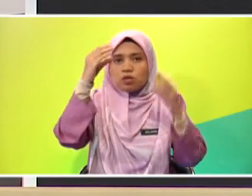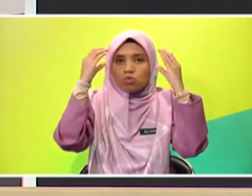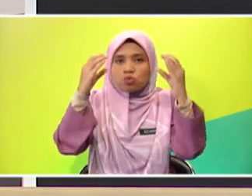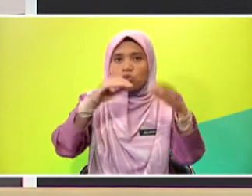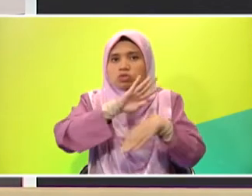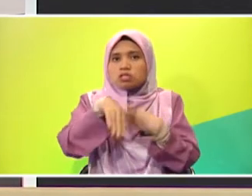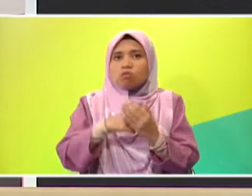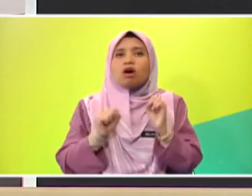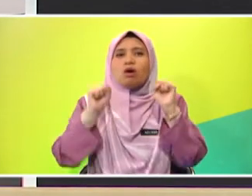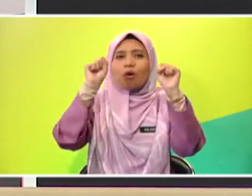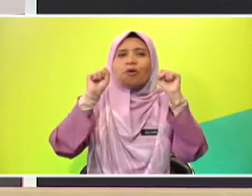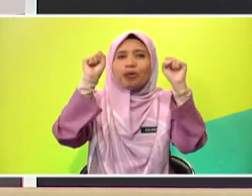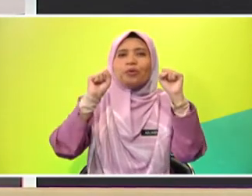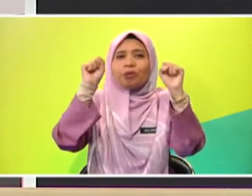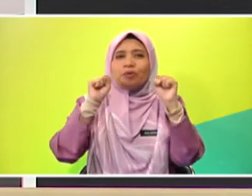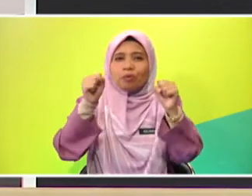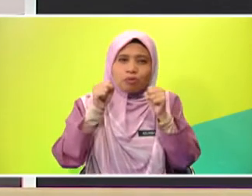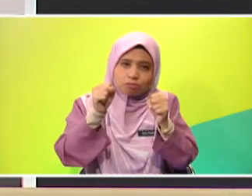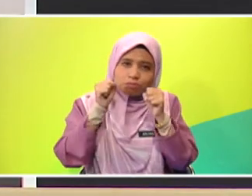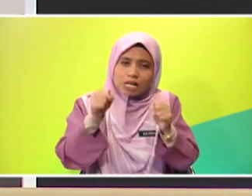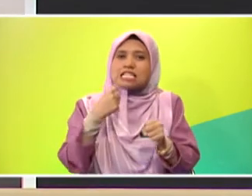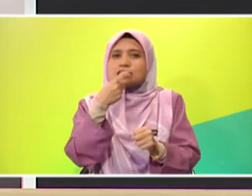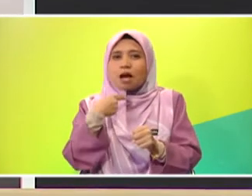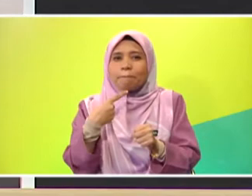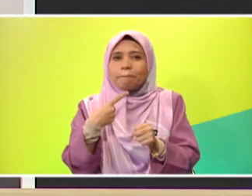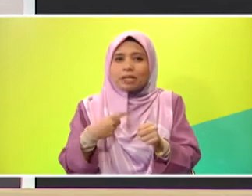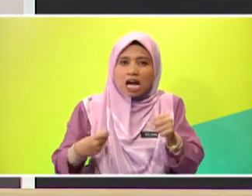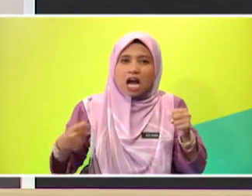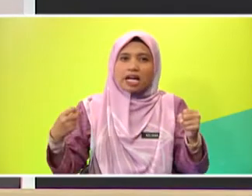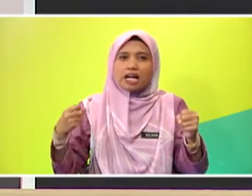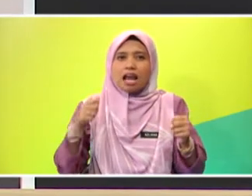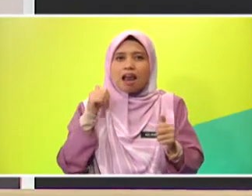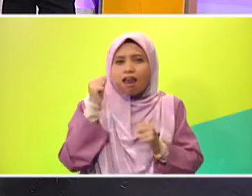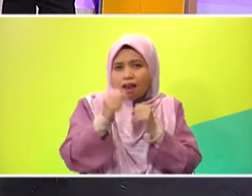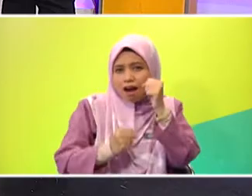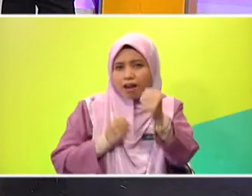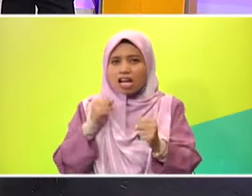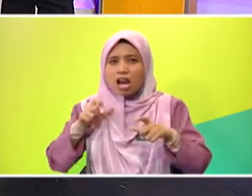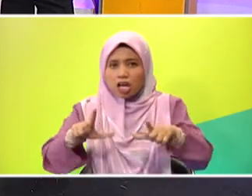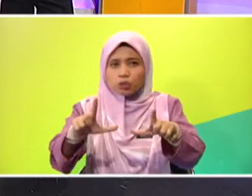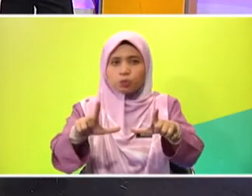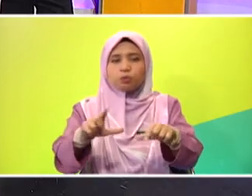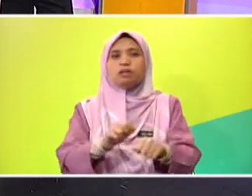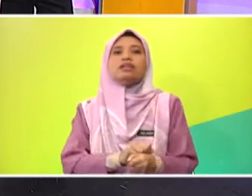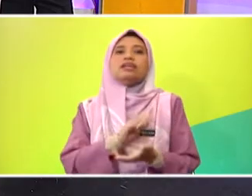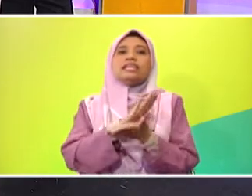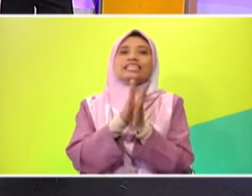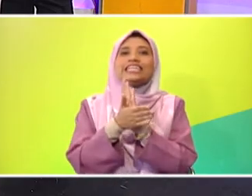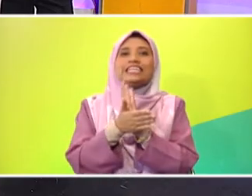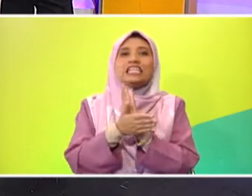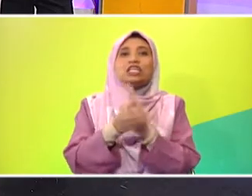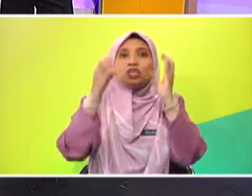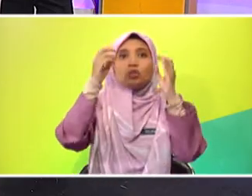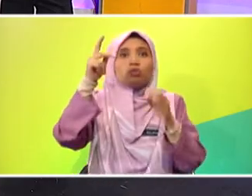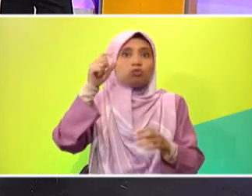semua bersorak gembira untuk melihat Siapakah lari yang paling laju Kak Lina jadi kakinya Saya pernah menang sekali